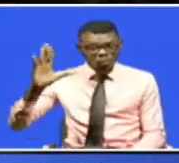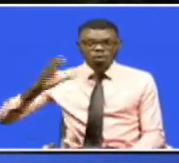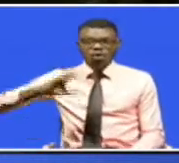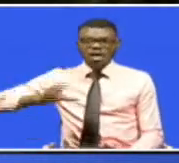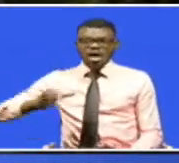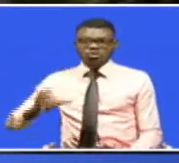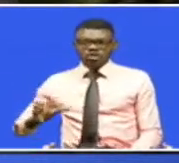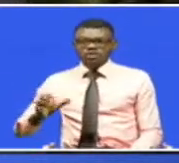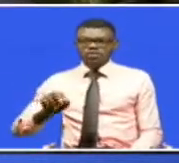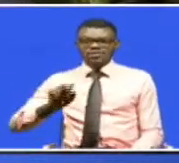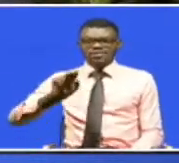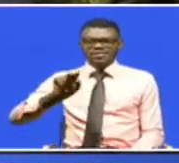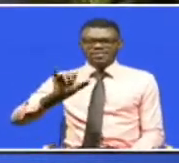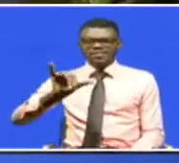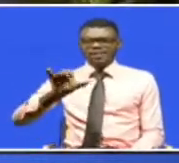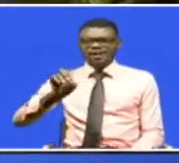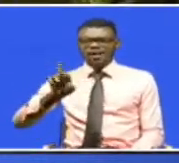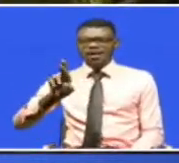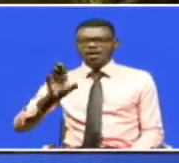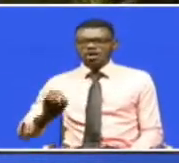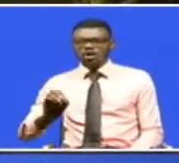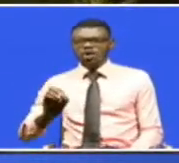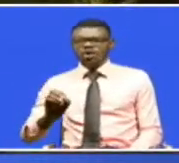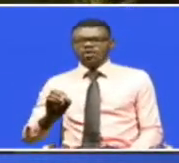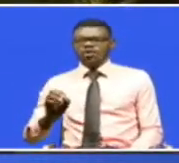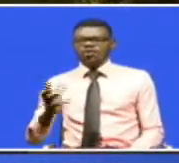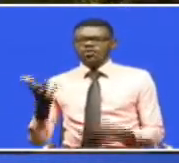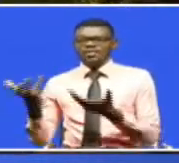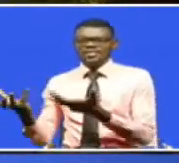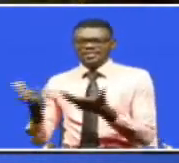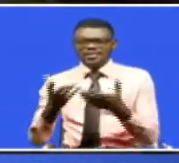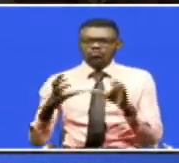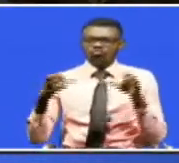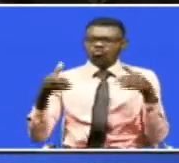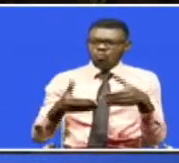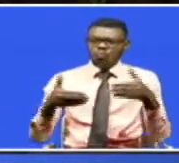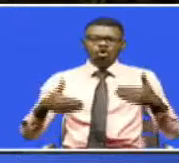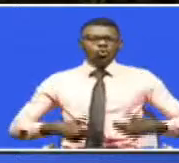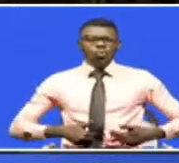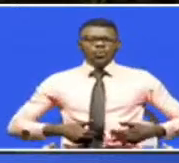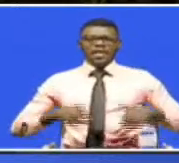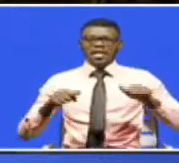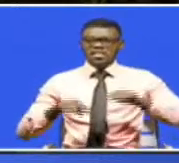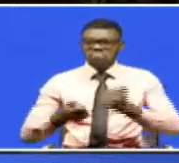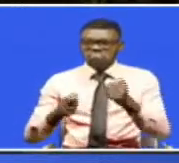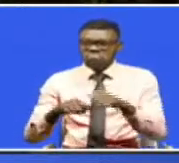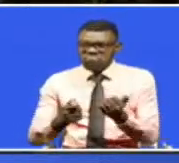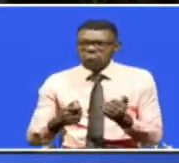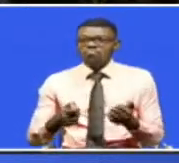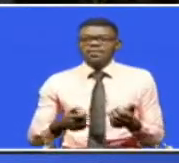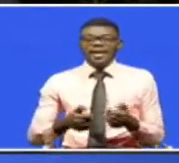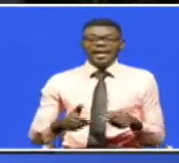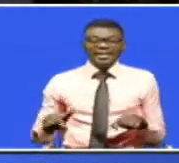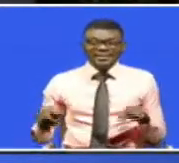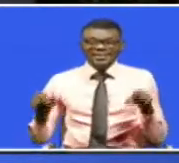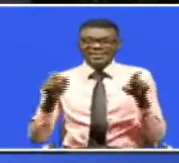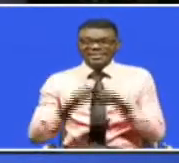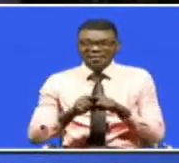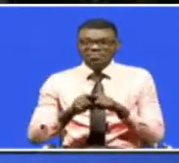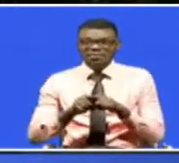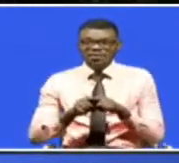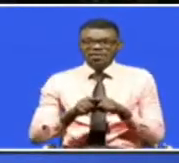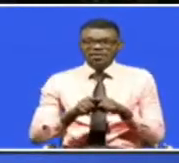Kiambu, ikiweza kumsuta kwamba yeye aliweza kuja hapa na vijana na kuzua vurugu. Na hivyo basi ameweza kusema pia